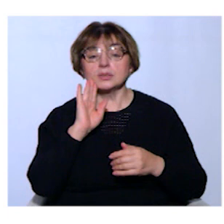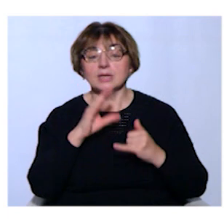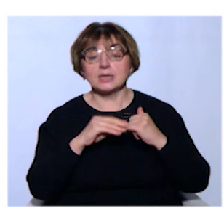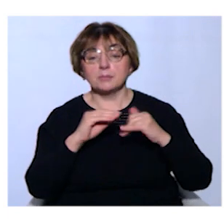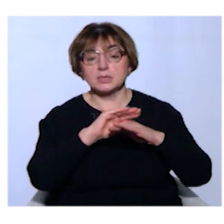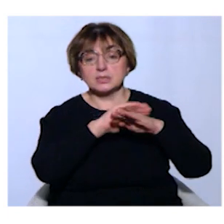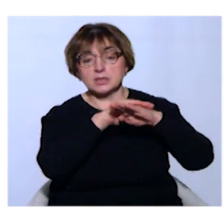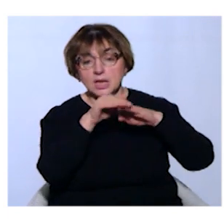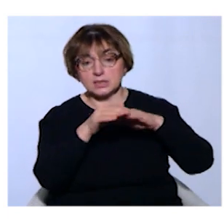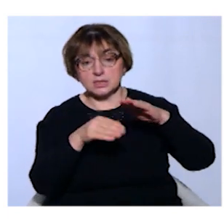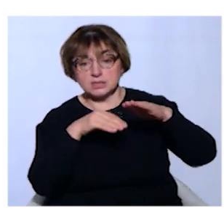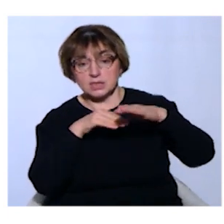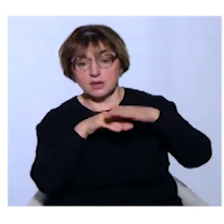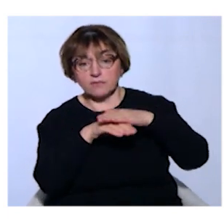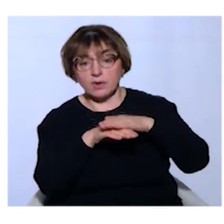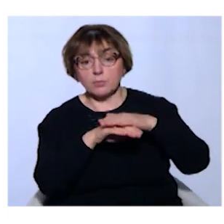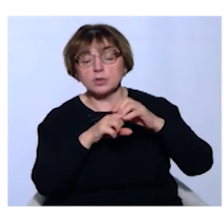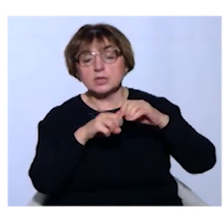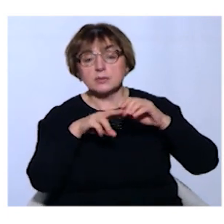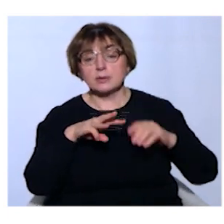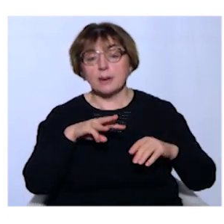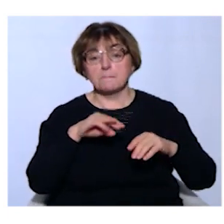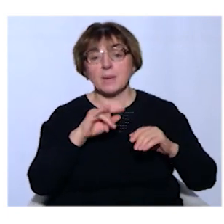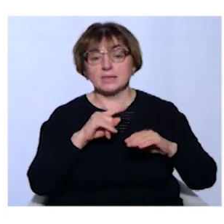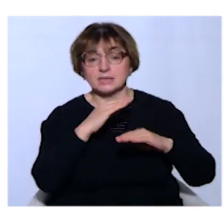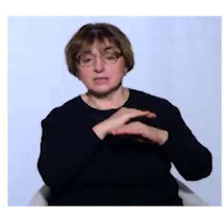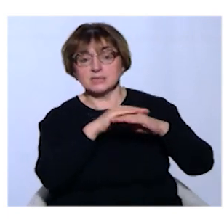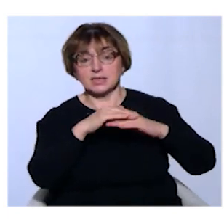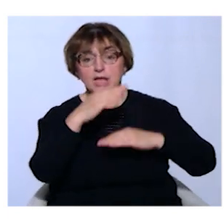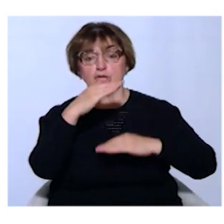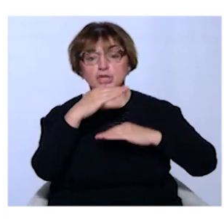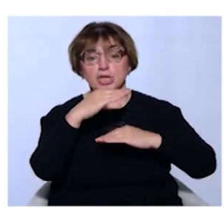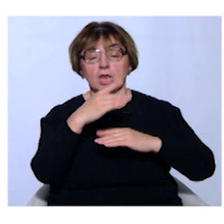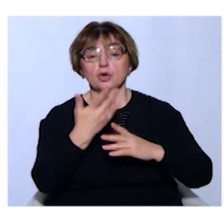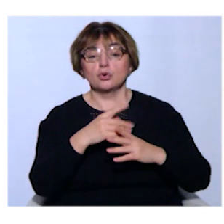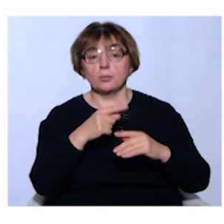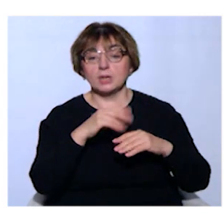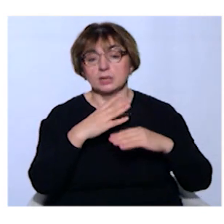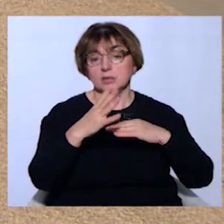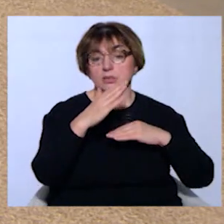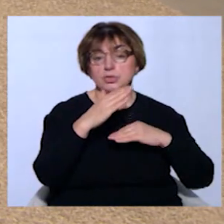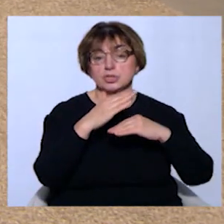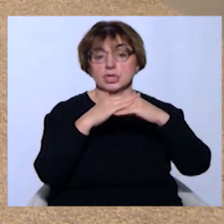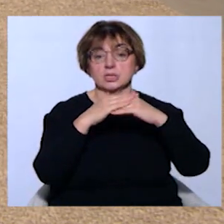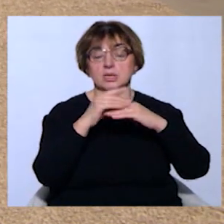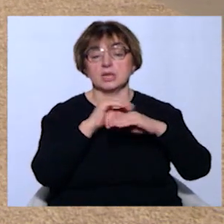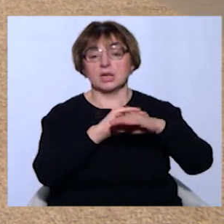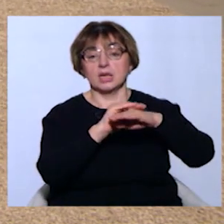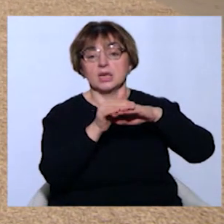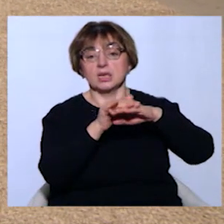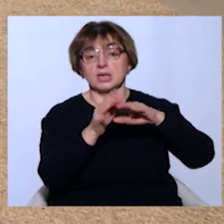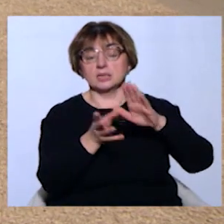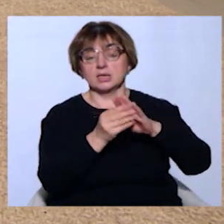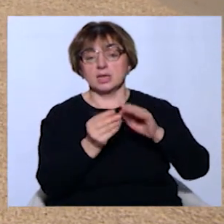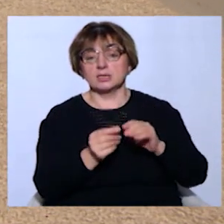ქვემოთ არსებული მანტიის ზედა შრე, რომელიც შეზრდილია დედამიწის ქერქთან და აი